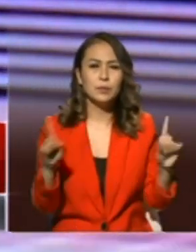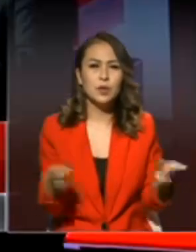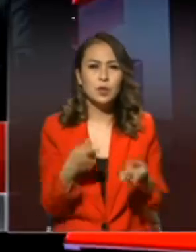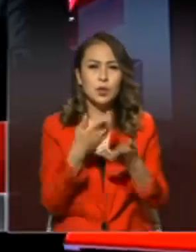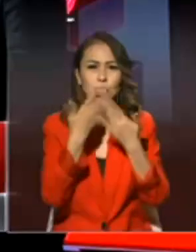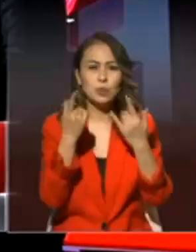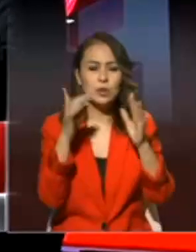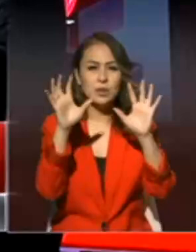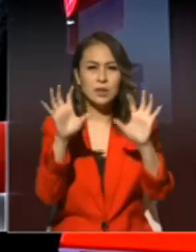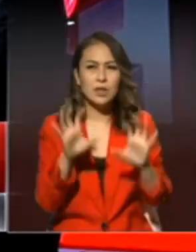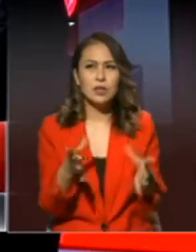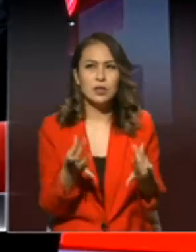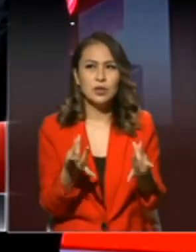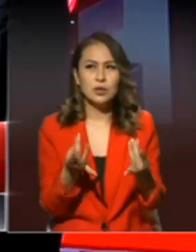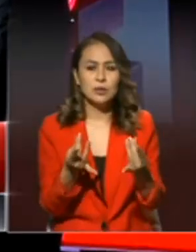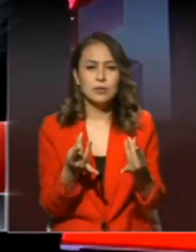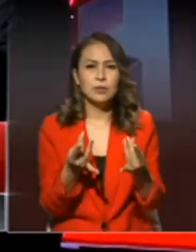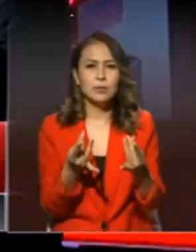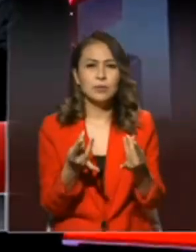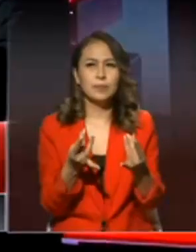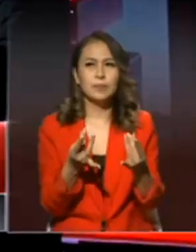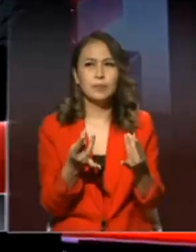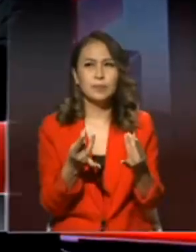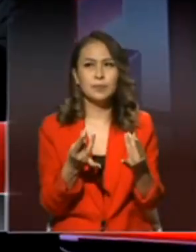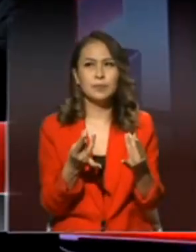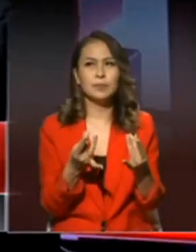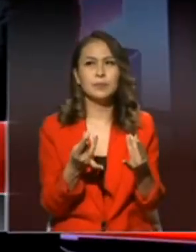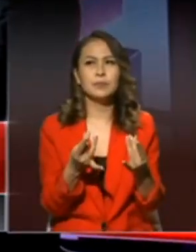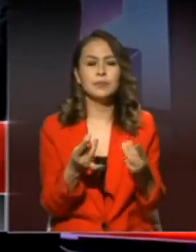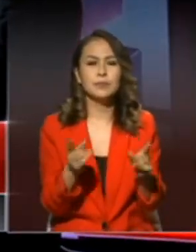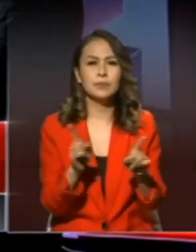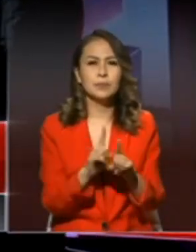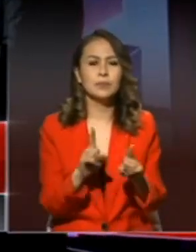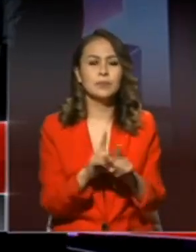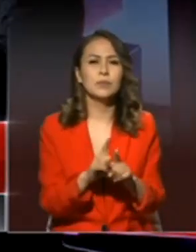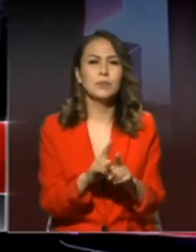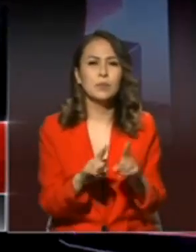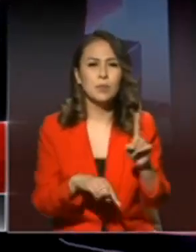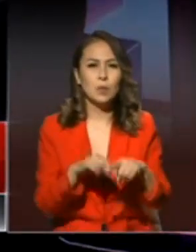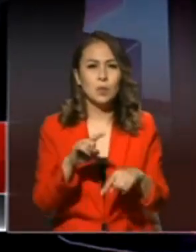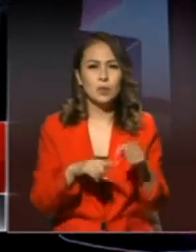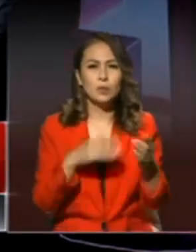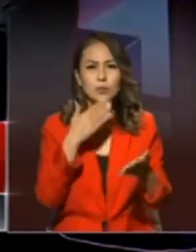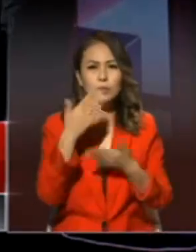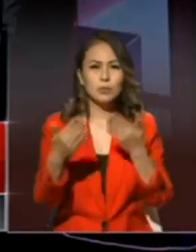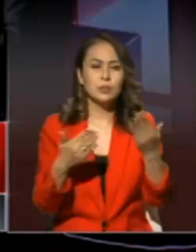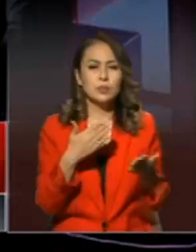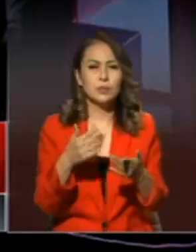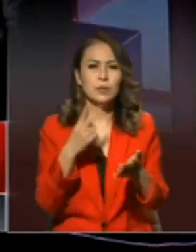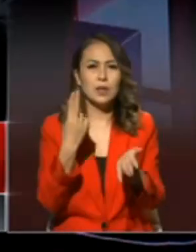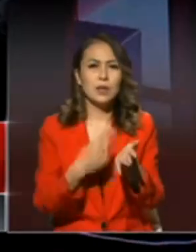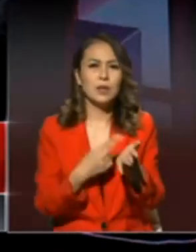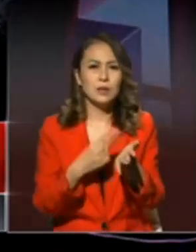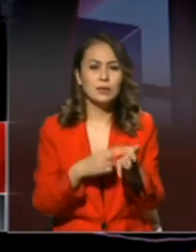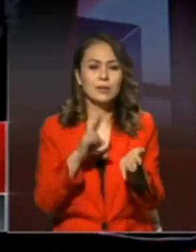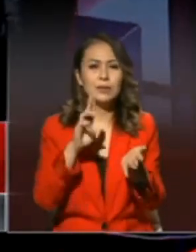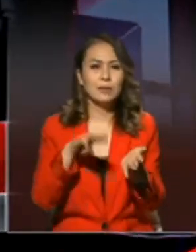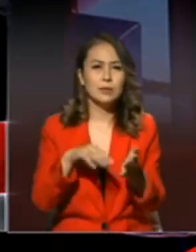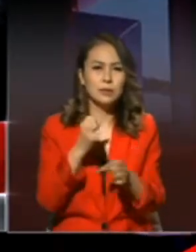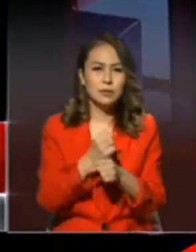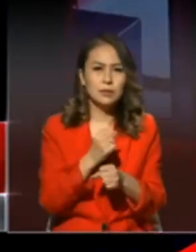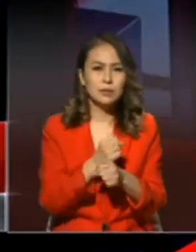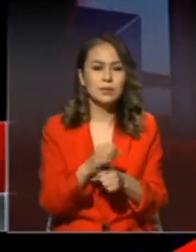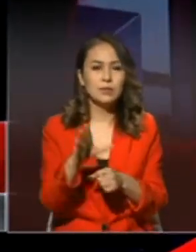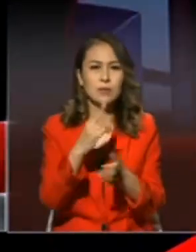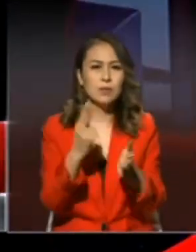Себебі заң шикі. Мәйіттік тұрды аламаймыз біз. Амайты тұрып алу үшін туысқандарынан сұрау керек. 10 күн дәлелдейсің, оны КТР жасайсың, ЕГР жасайсың, оны